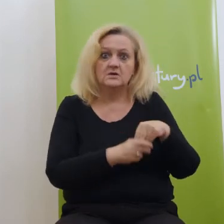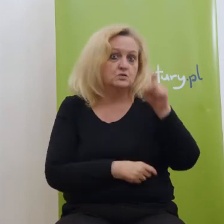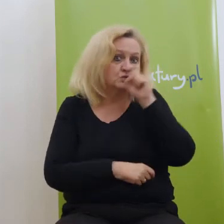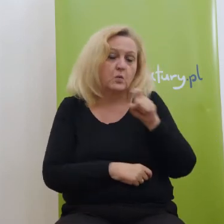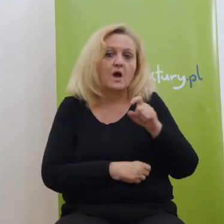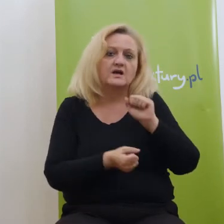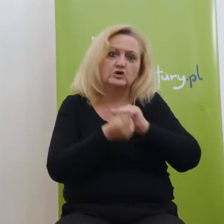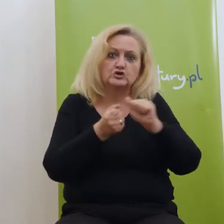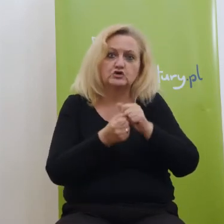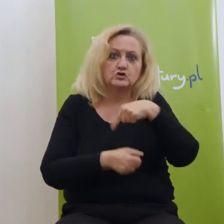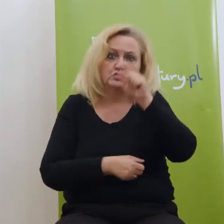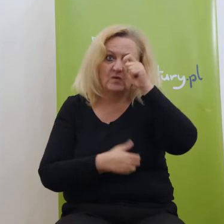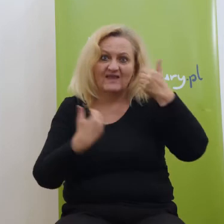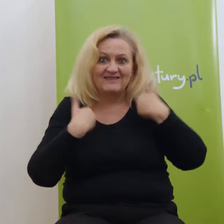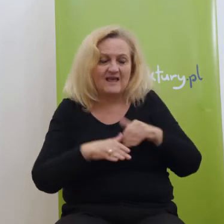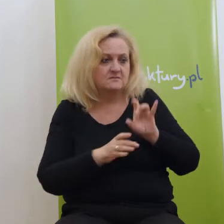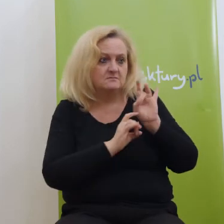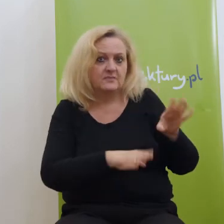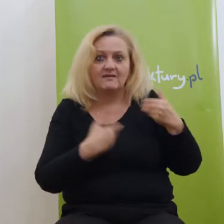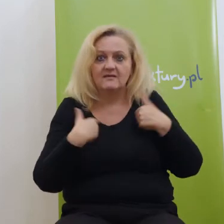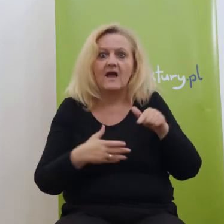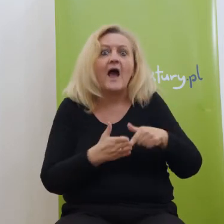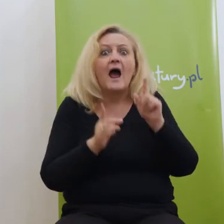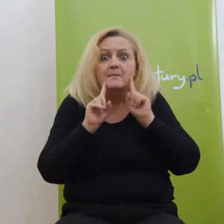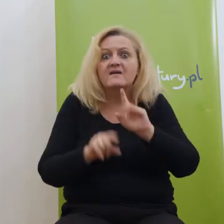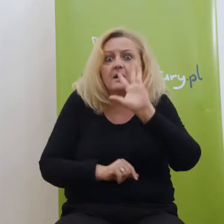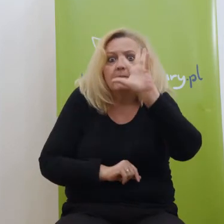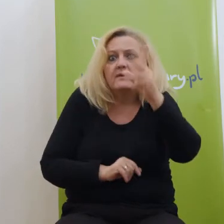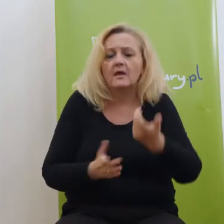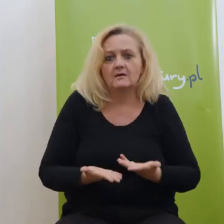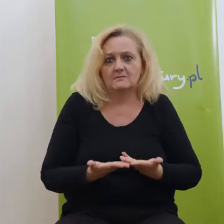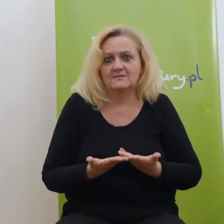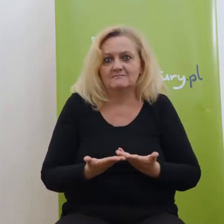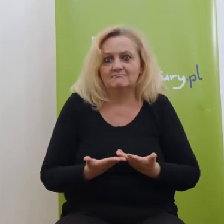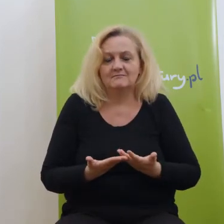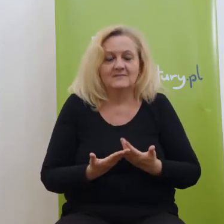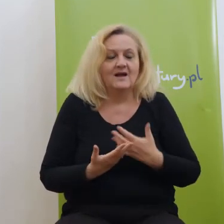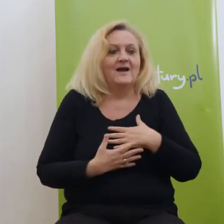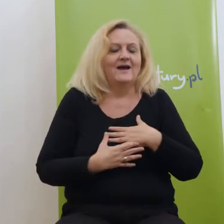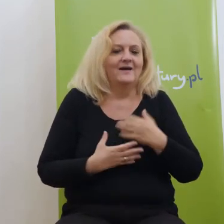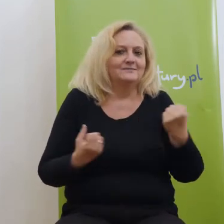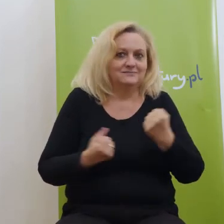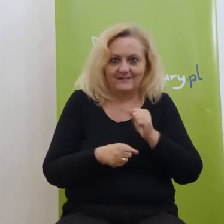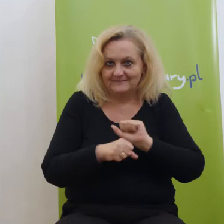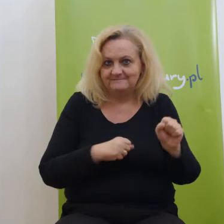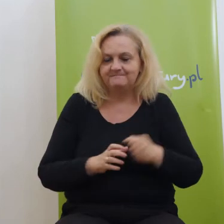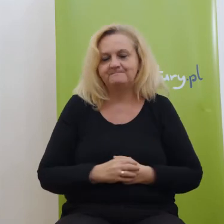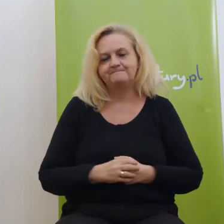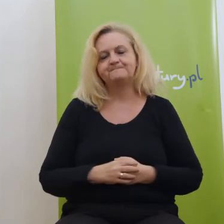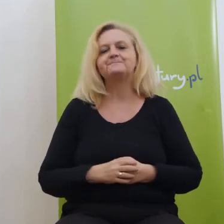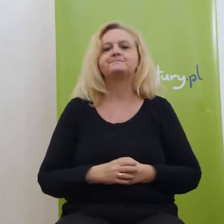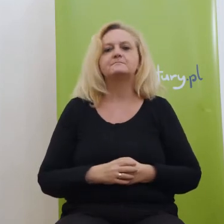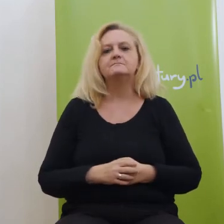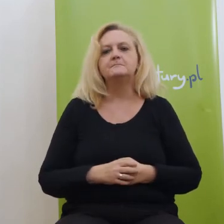coś niedobrego, człowiek go nie chce, nie lubi go, a równocześnie jest tak piękny, że trudno mu się oprzeć.